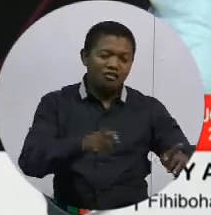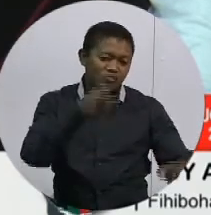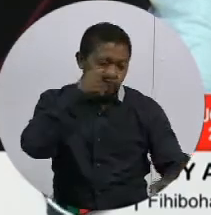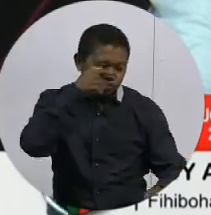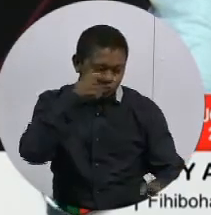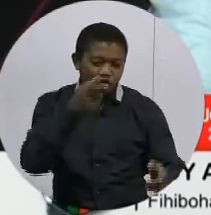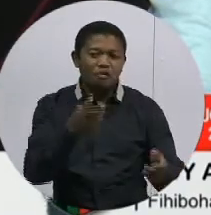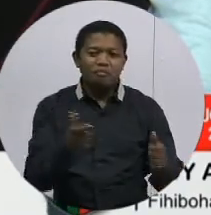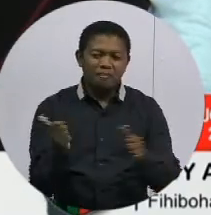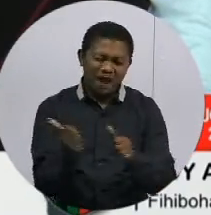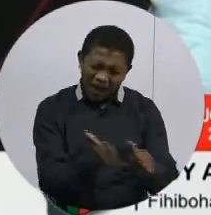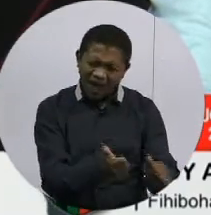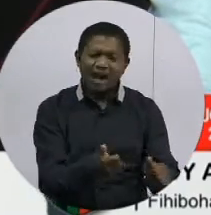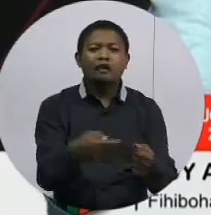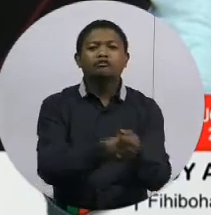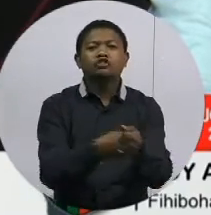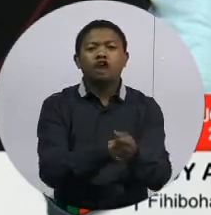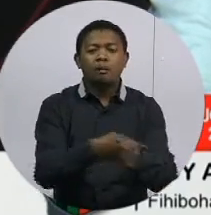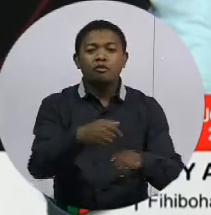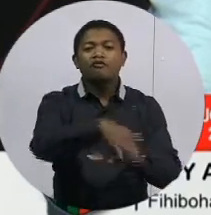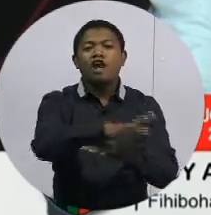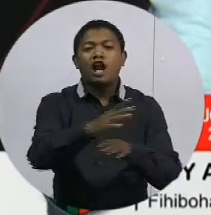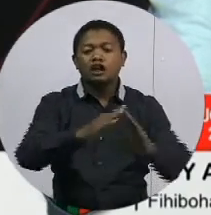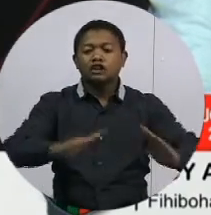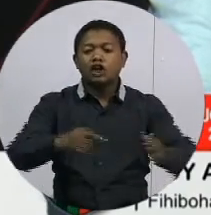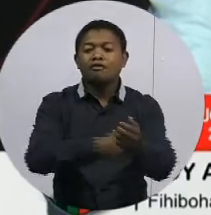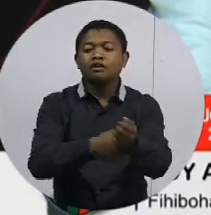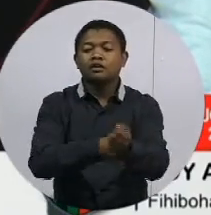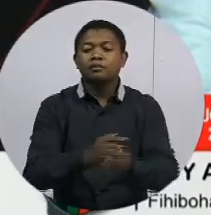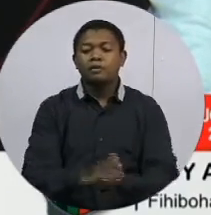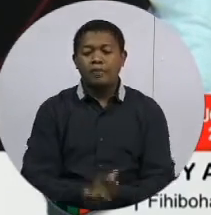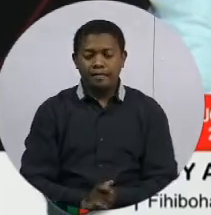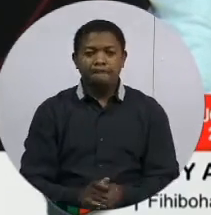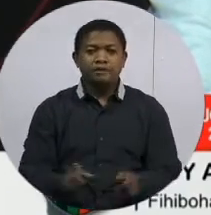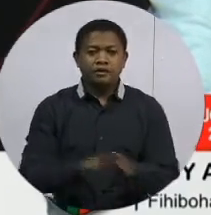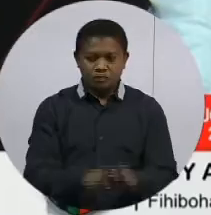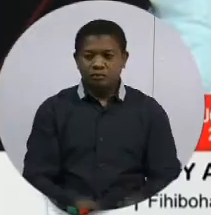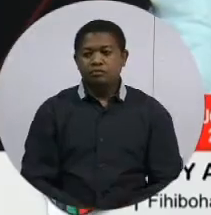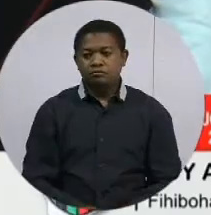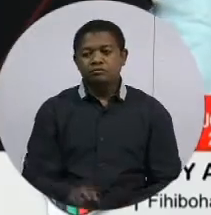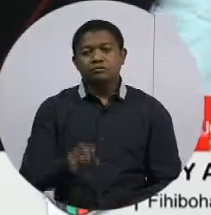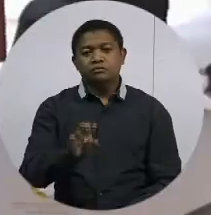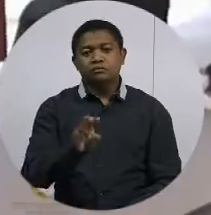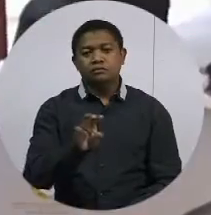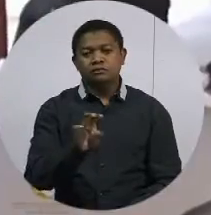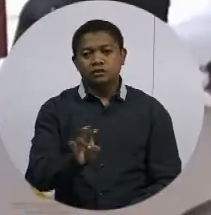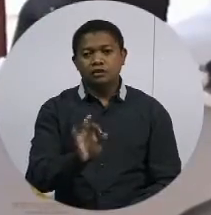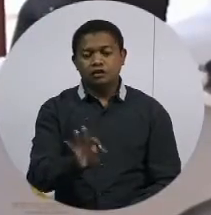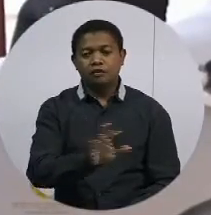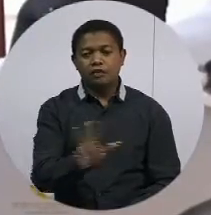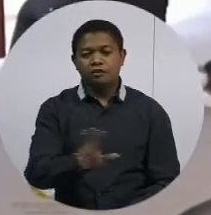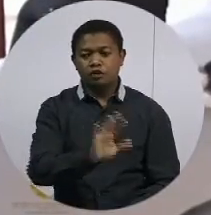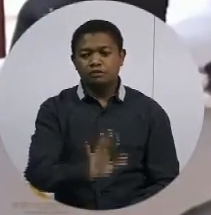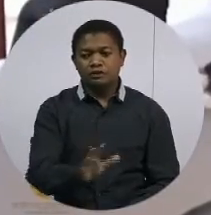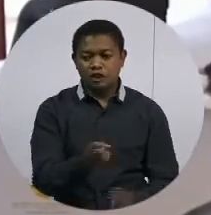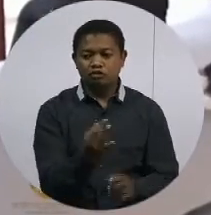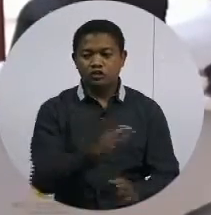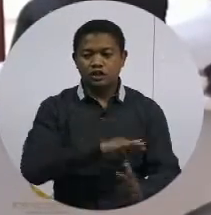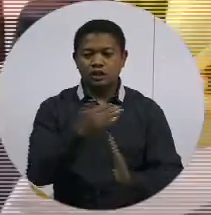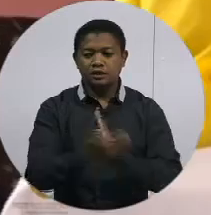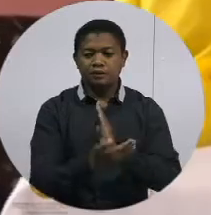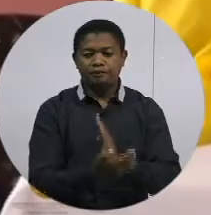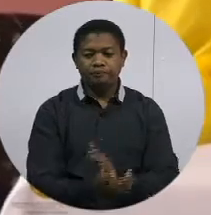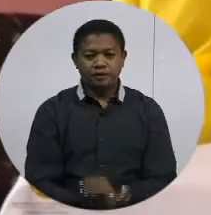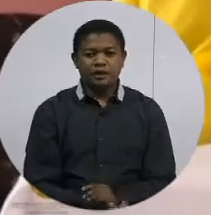nanaraka fitsaboana ivelan'ny hôpitaly. 7 amby 35 zany nisan'izy ireo. Fampirisihana hatrany ireo